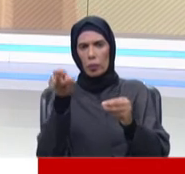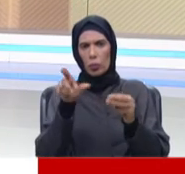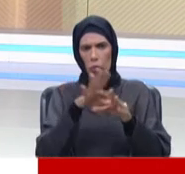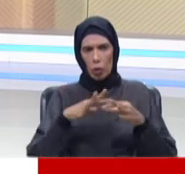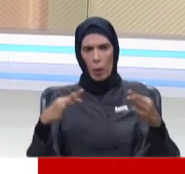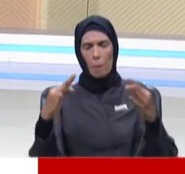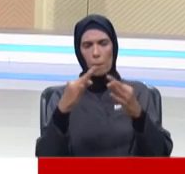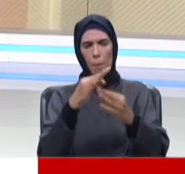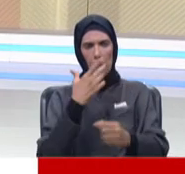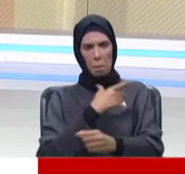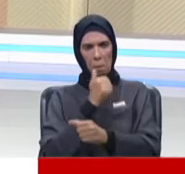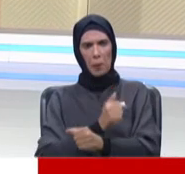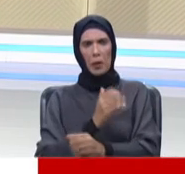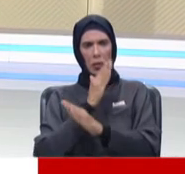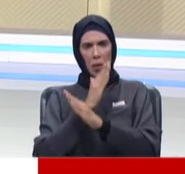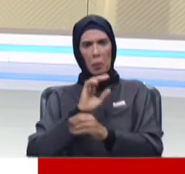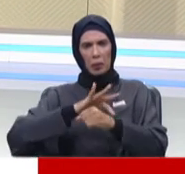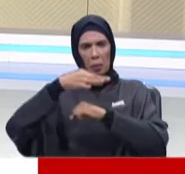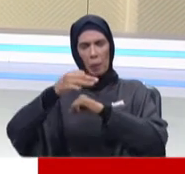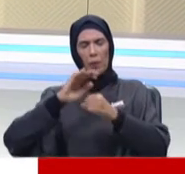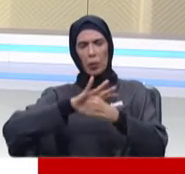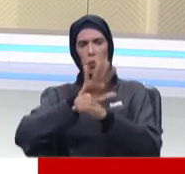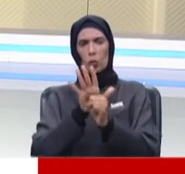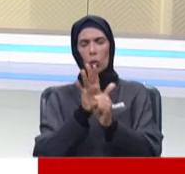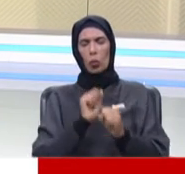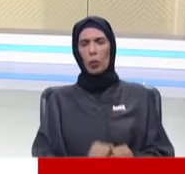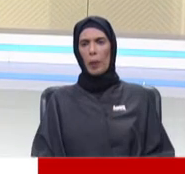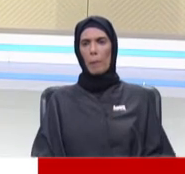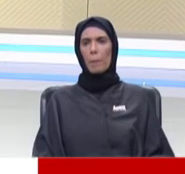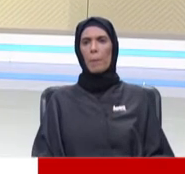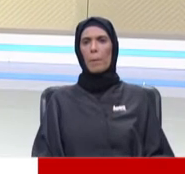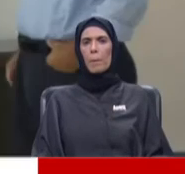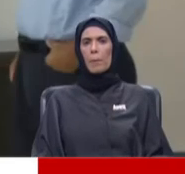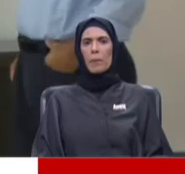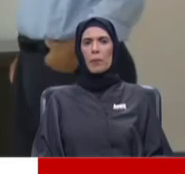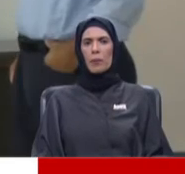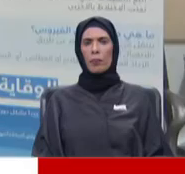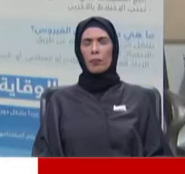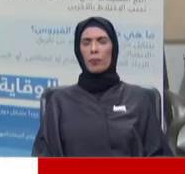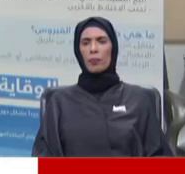أفراد المجتمع المحصنين من الإصابة بفيروس كورونا.